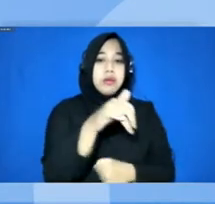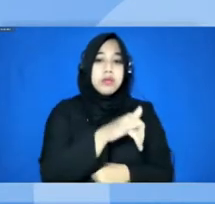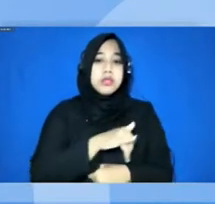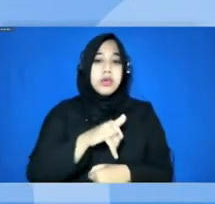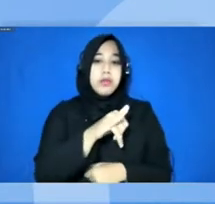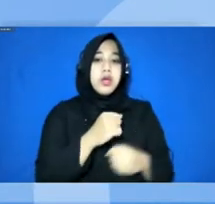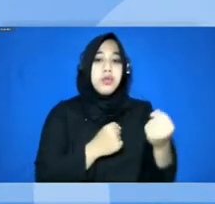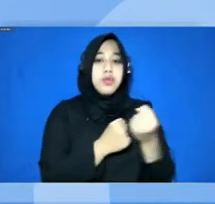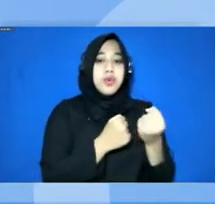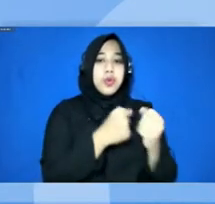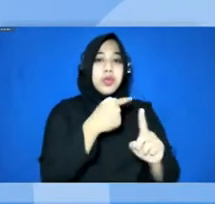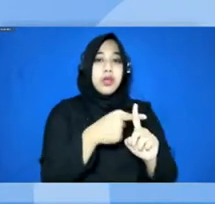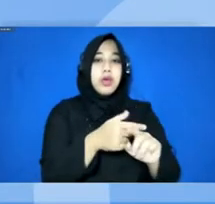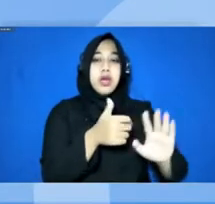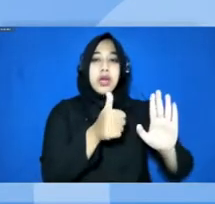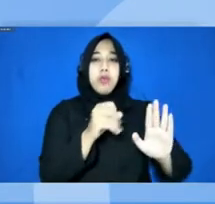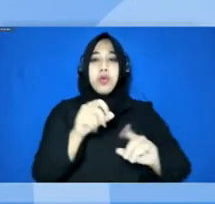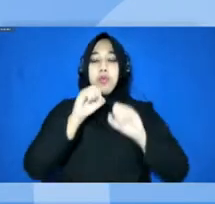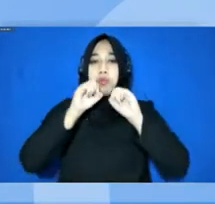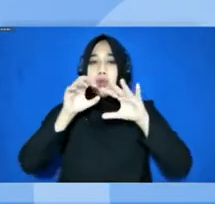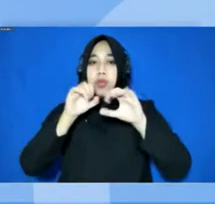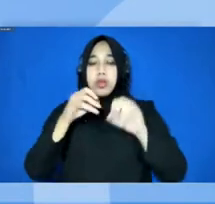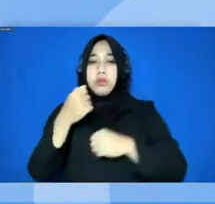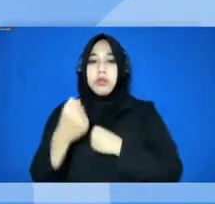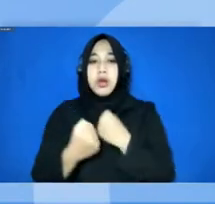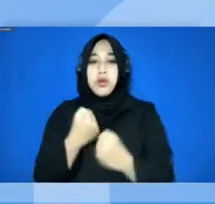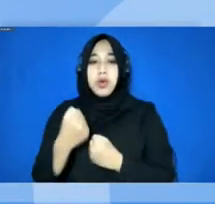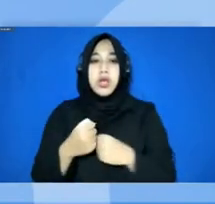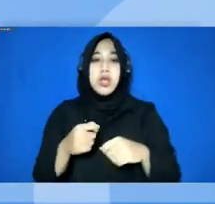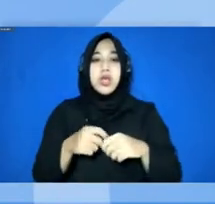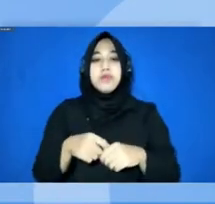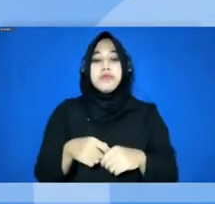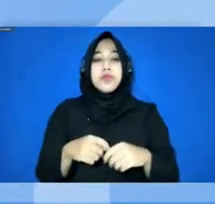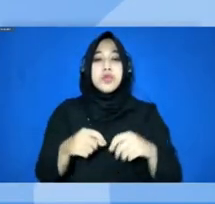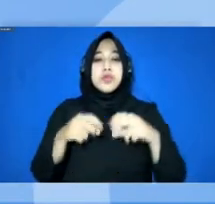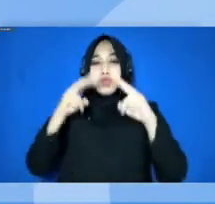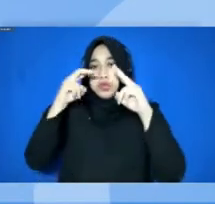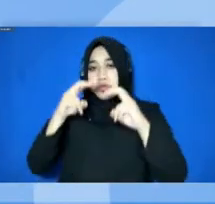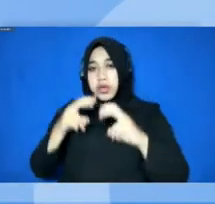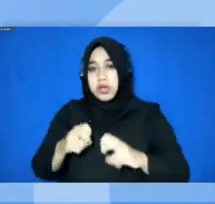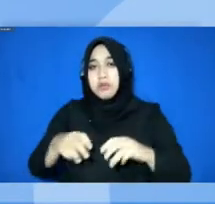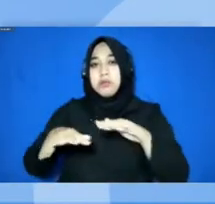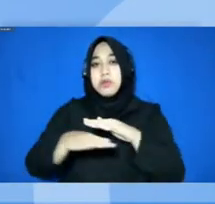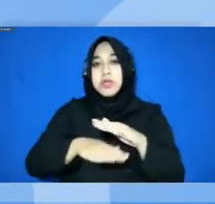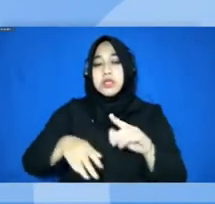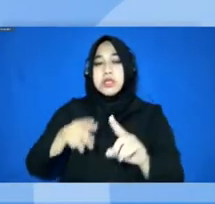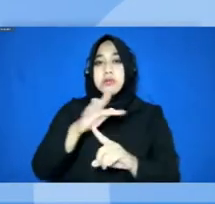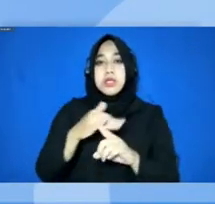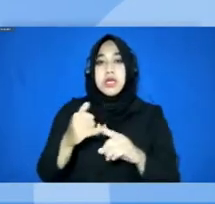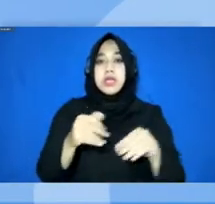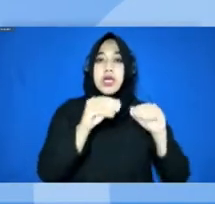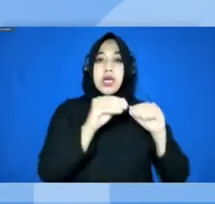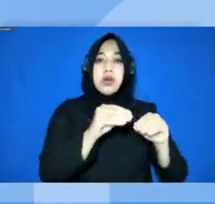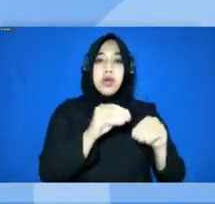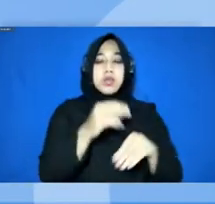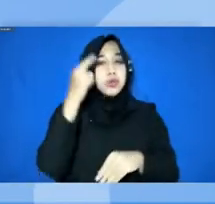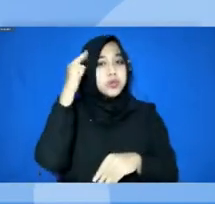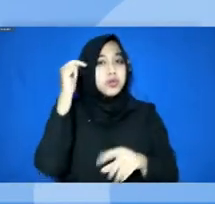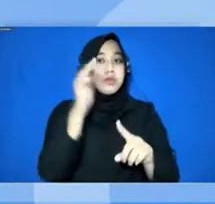tambahan 60 promotor untuk melakukan surveillance berbasis masyarakat serta edukasi kepada